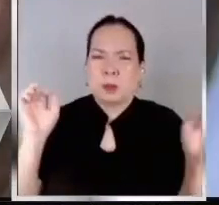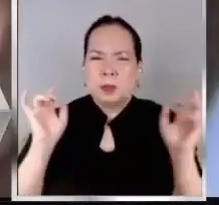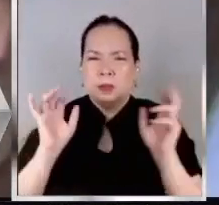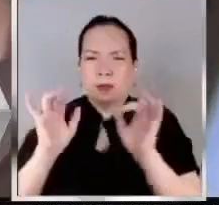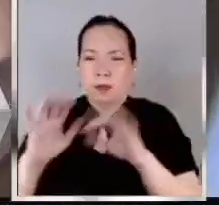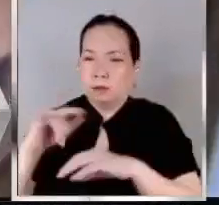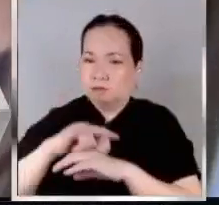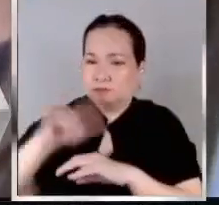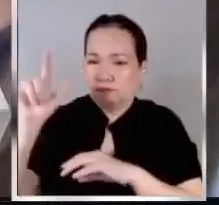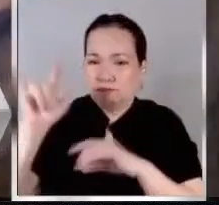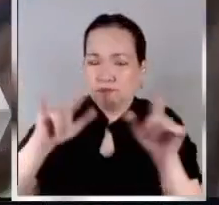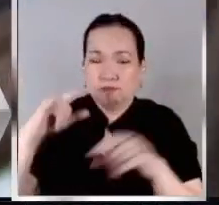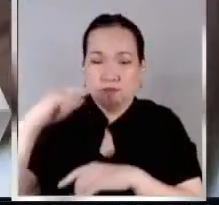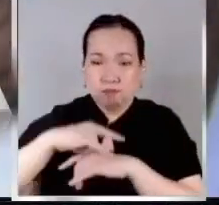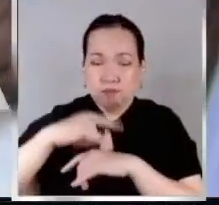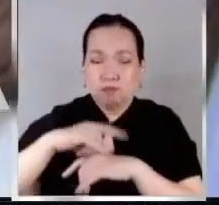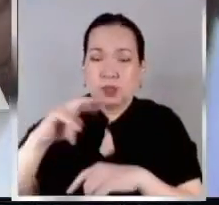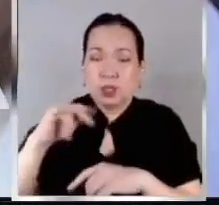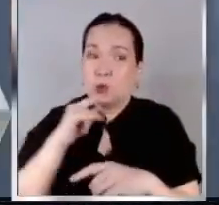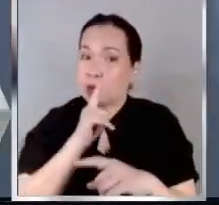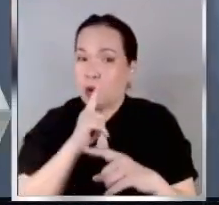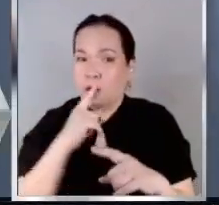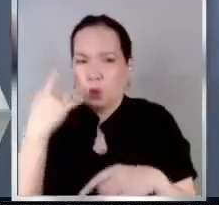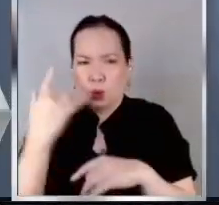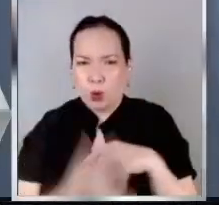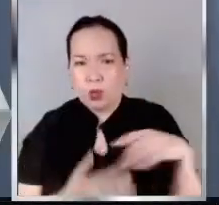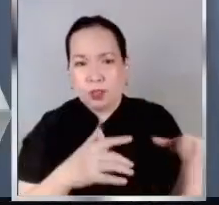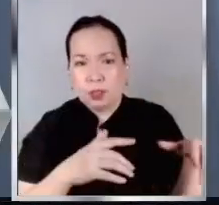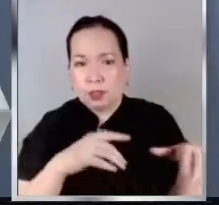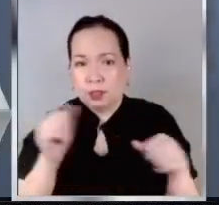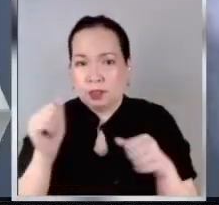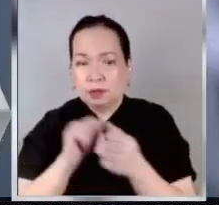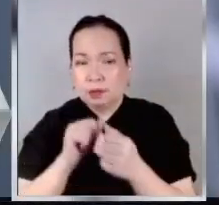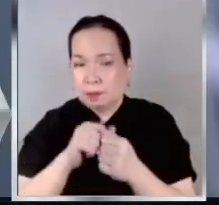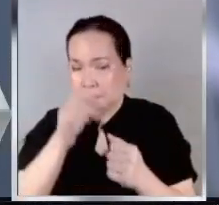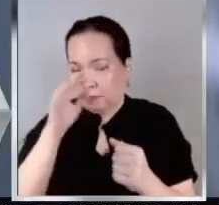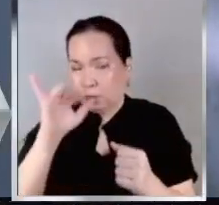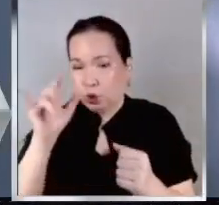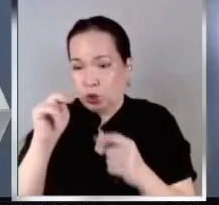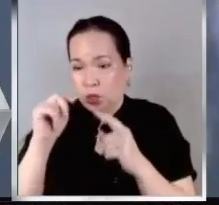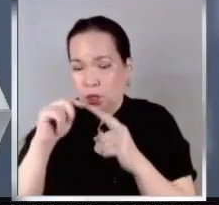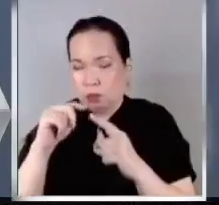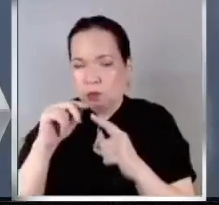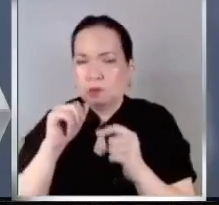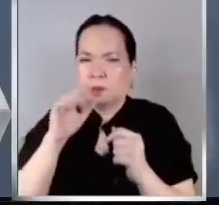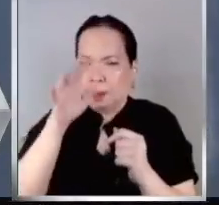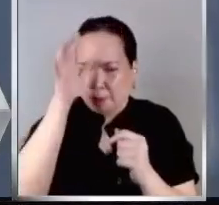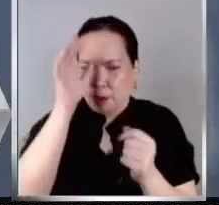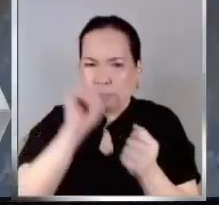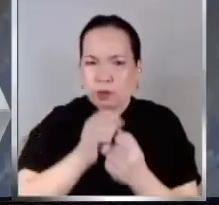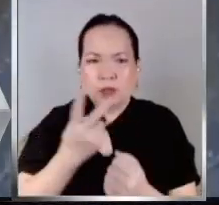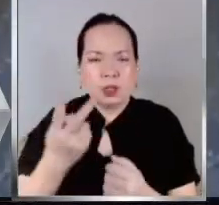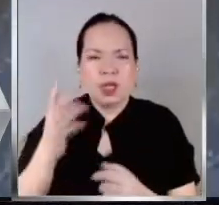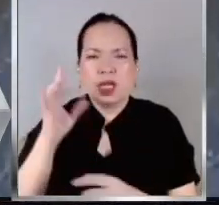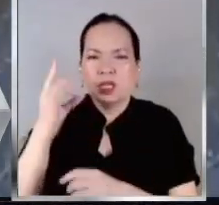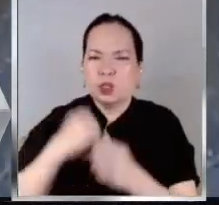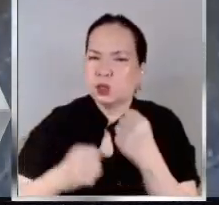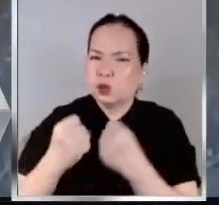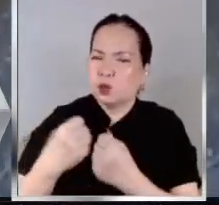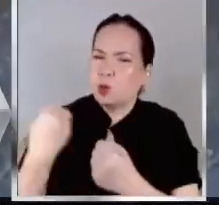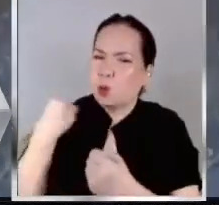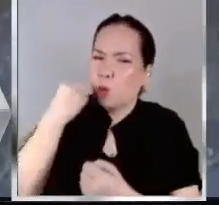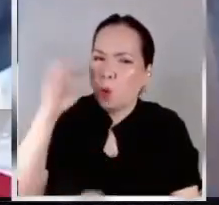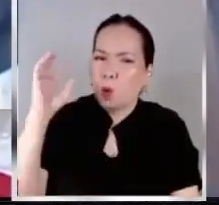maagang bumiyahe, si John Bensig at ang kanyang ama, na 8 taon na raw di nakakauwi sa Camotes Island sa Cebu. Kaya ang